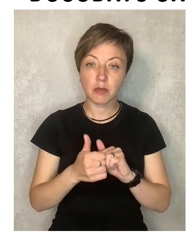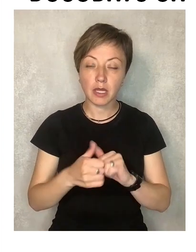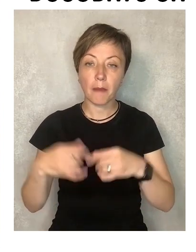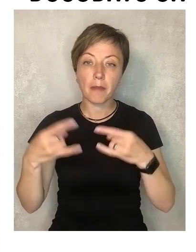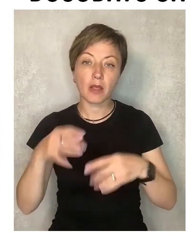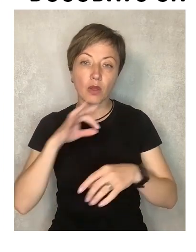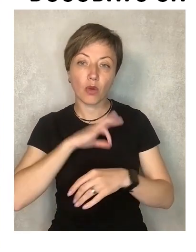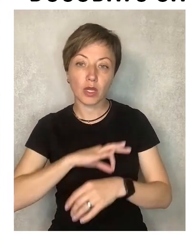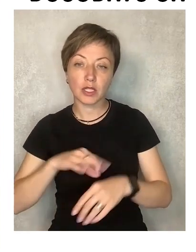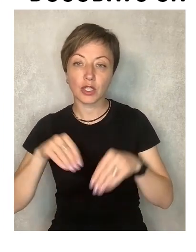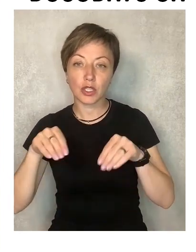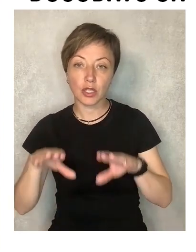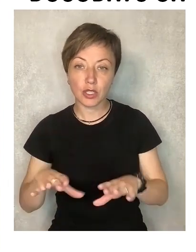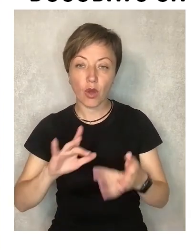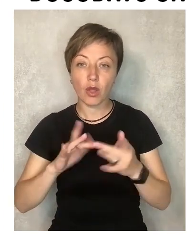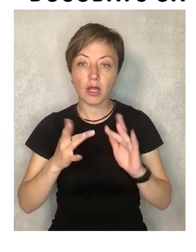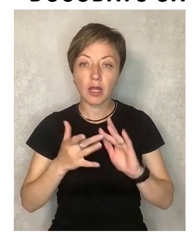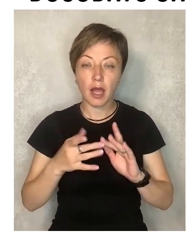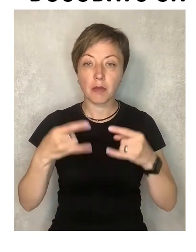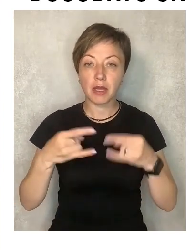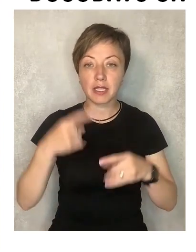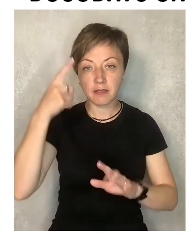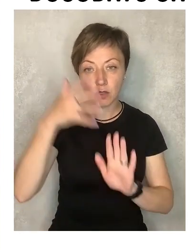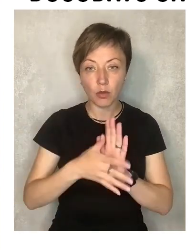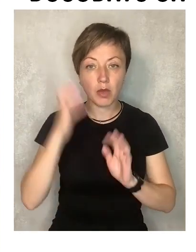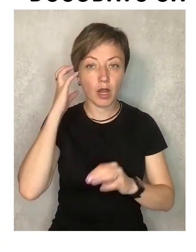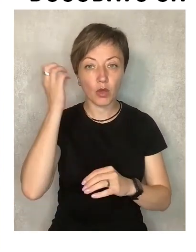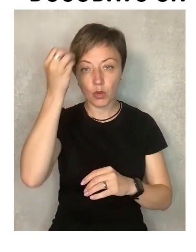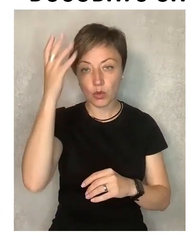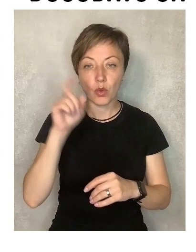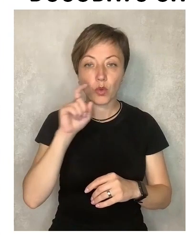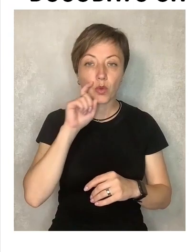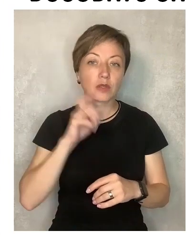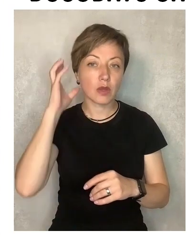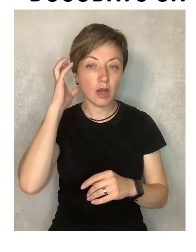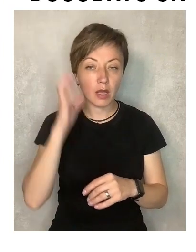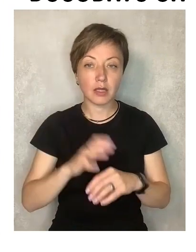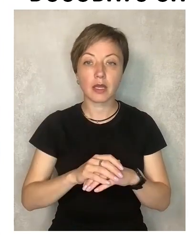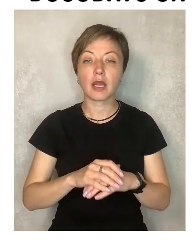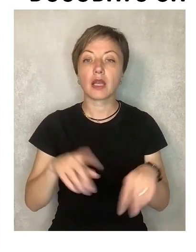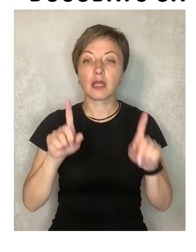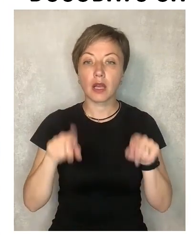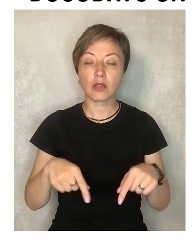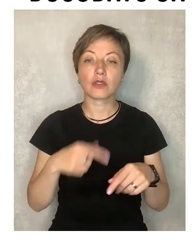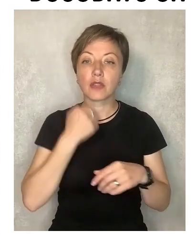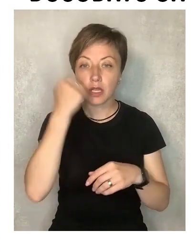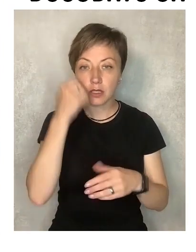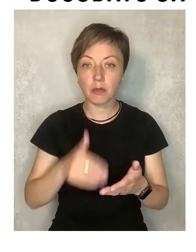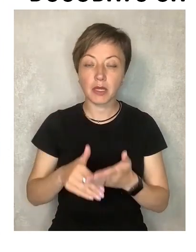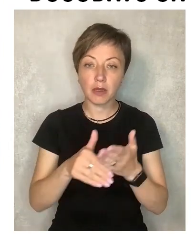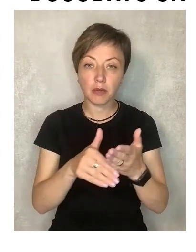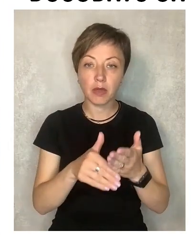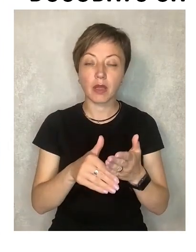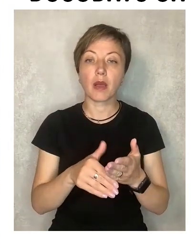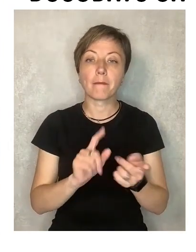«Рубрика», онлайн-медіа «Свідомі», «Радіо Культура», українському радіо компанії «Трумен», також вдячні за підтримку «Докері Фондейшн».